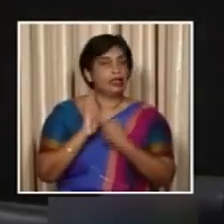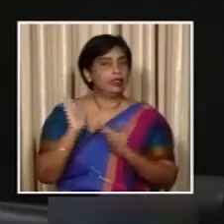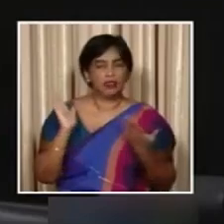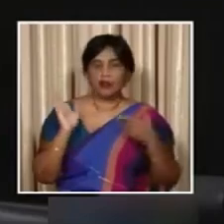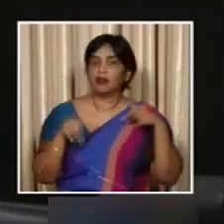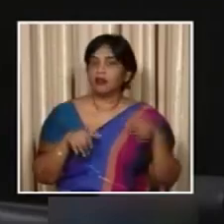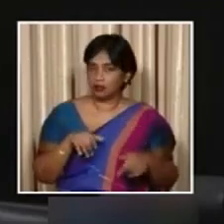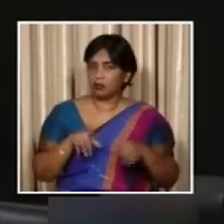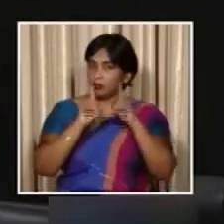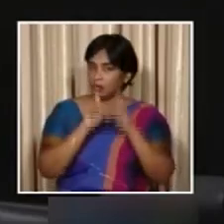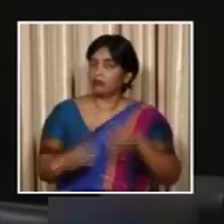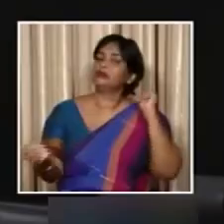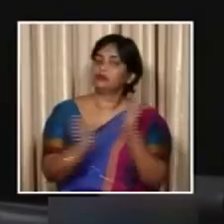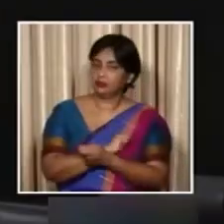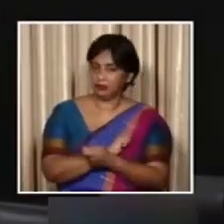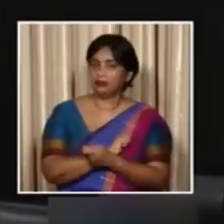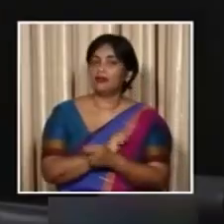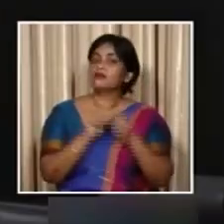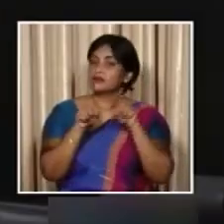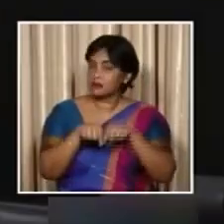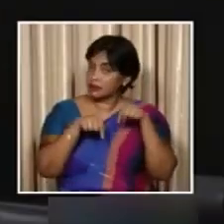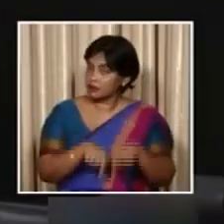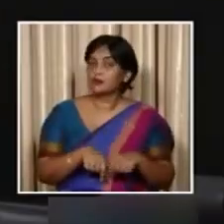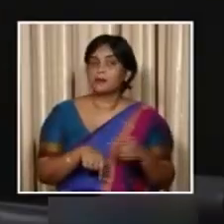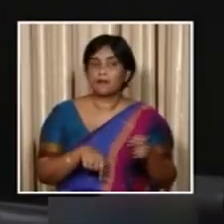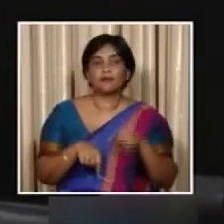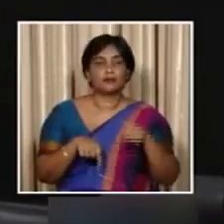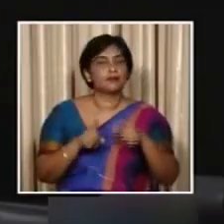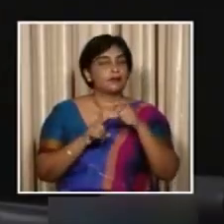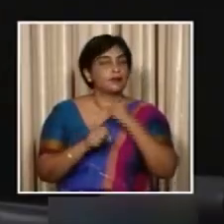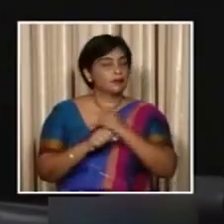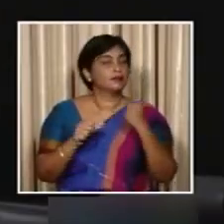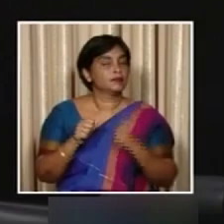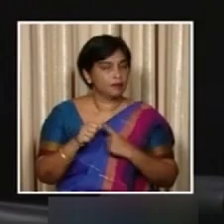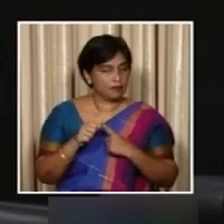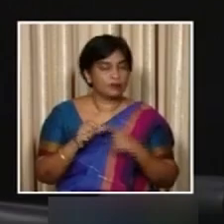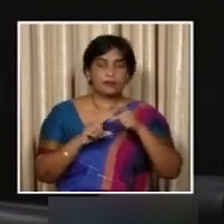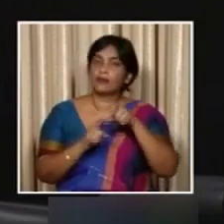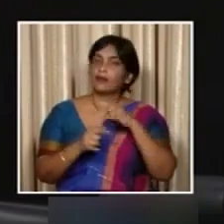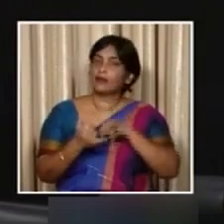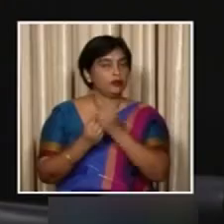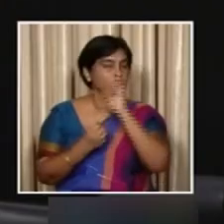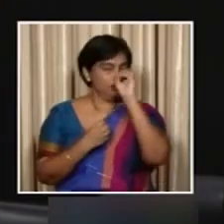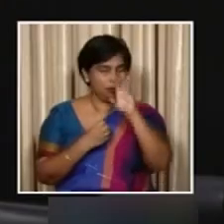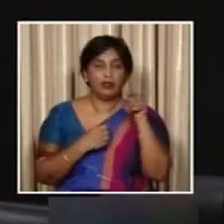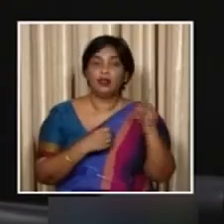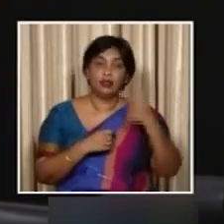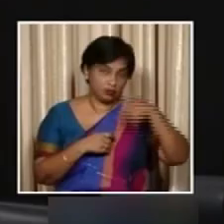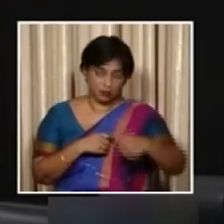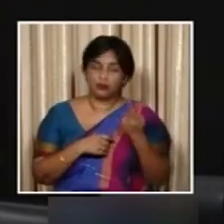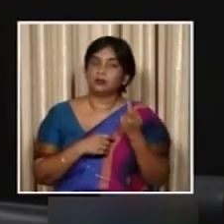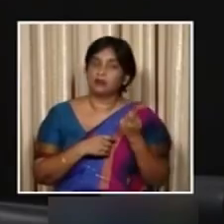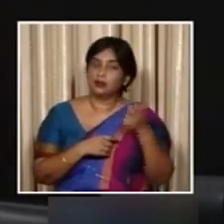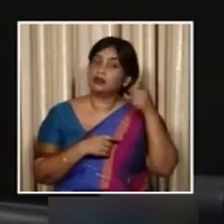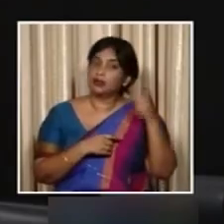අපි ඒ තත්ත්වය අපි වෙනස් කරලා තිබෙනවා. ඒ වගේම අද දවසේ අපි දිස්ත්‍රික් ලේකම්වරුන්ට ප්‍රාදේශීය ලේකම්වරුන්ටත් ඉන්ධන